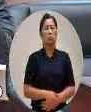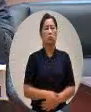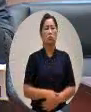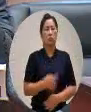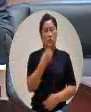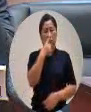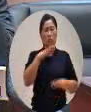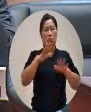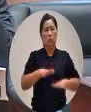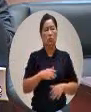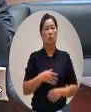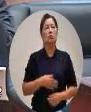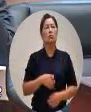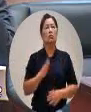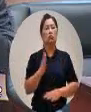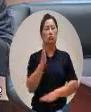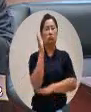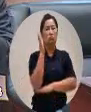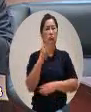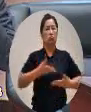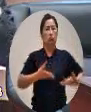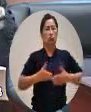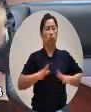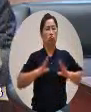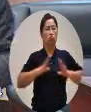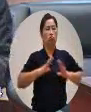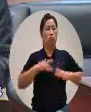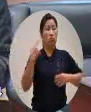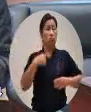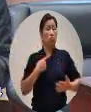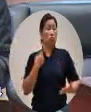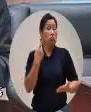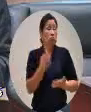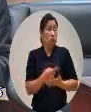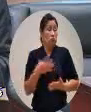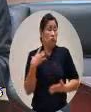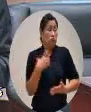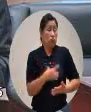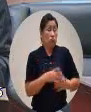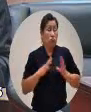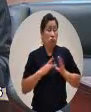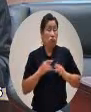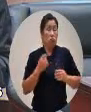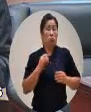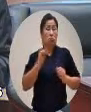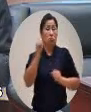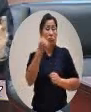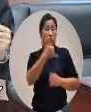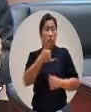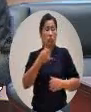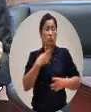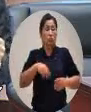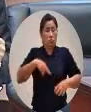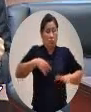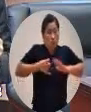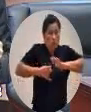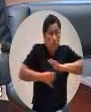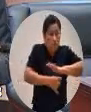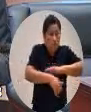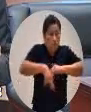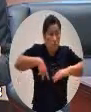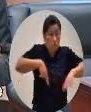這一次用政府官的曾經當過政府官去參選這個議員走入基層其實這件事